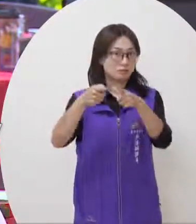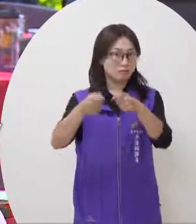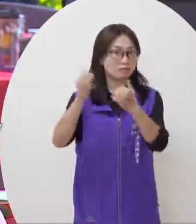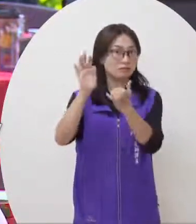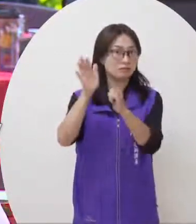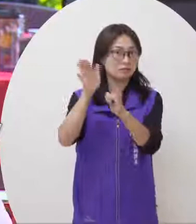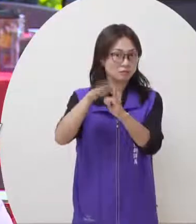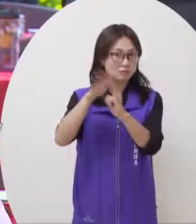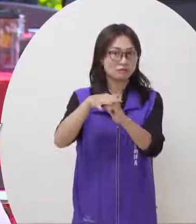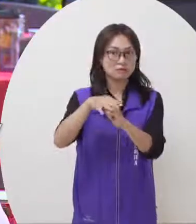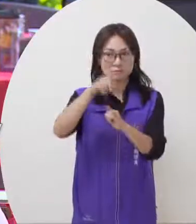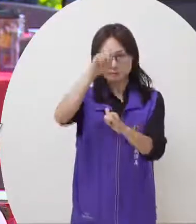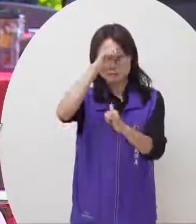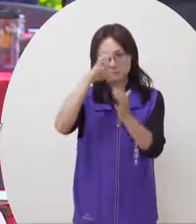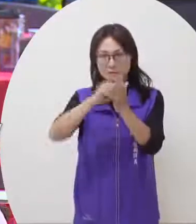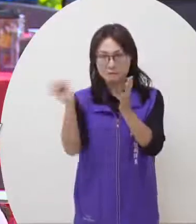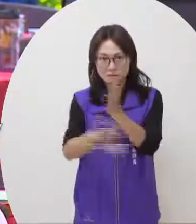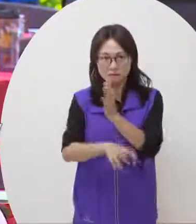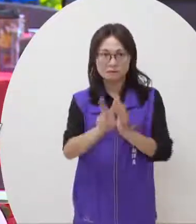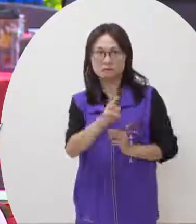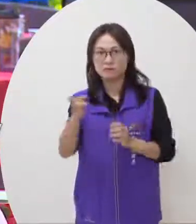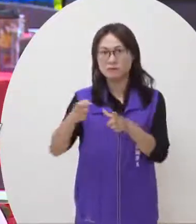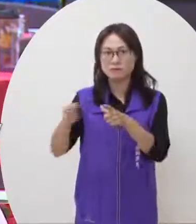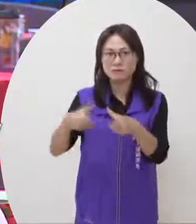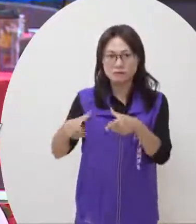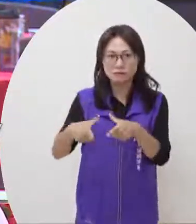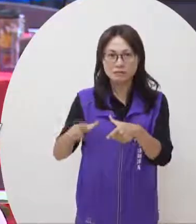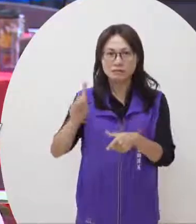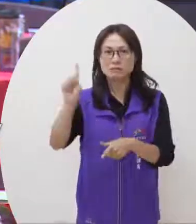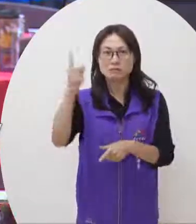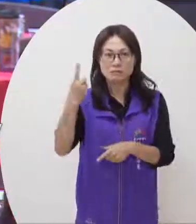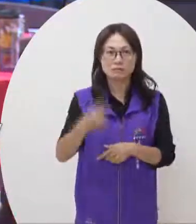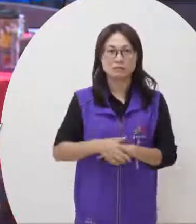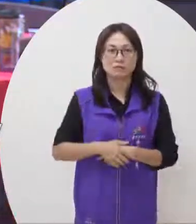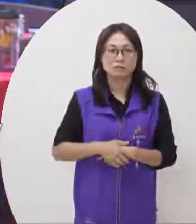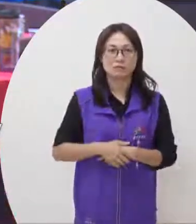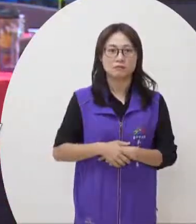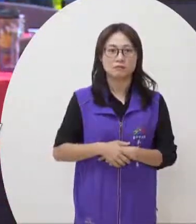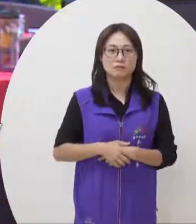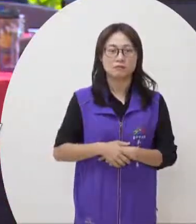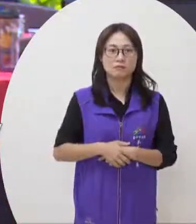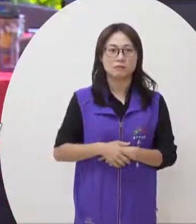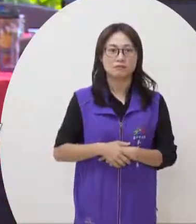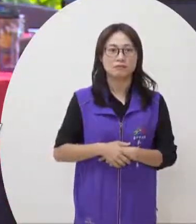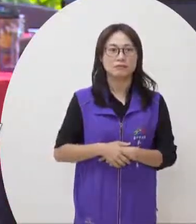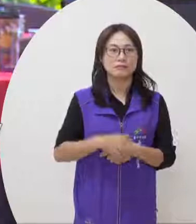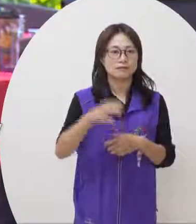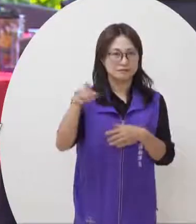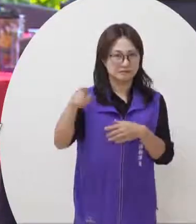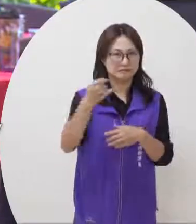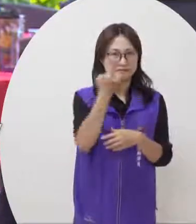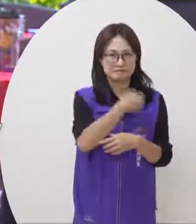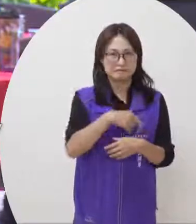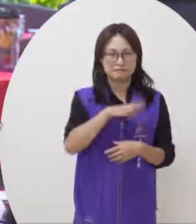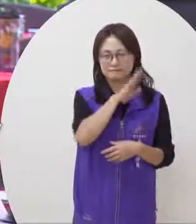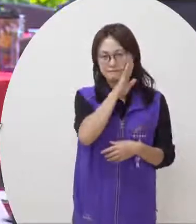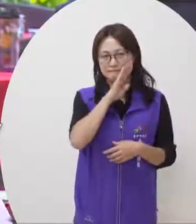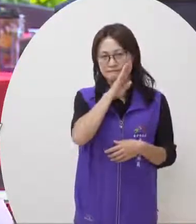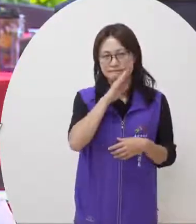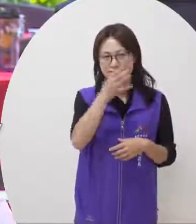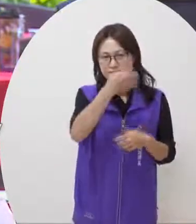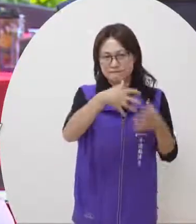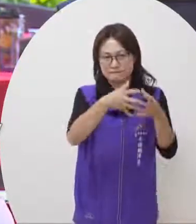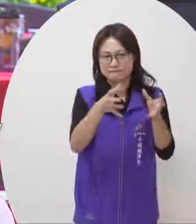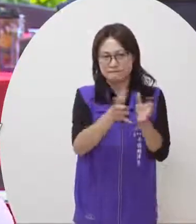掉？要给它做工？听说就是周边有个财团想要在那边做那个